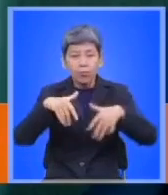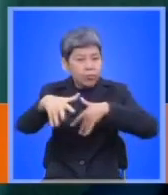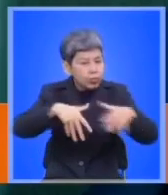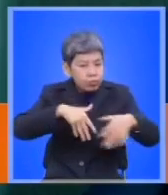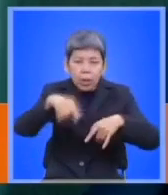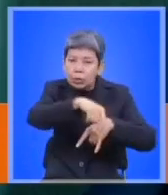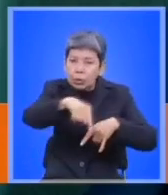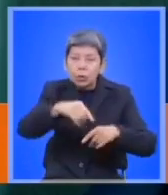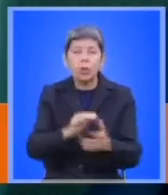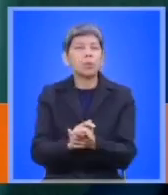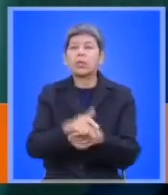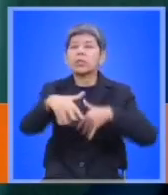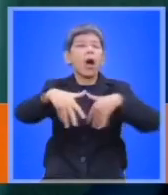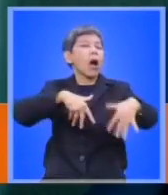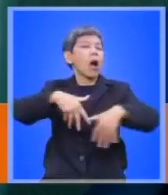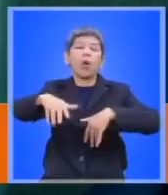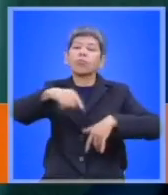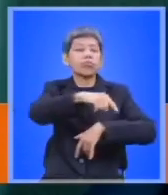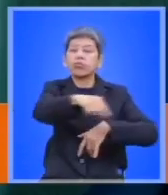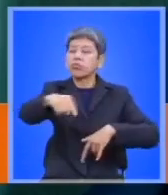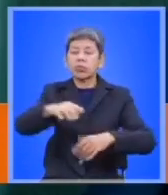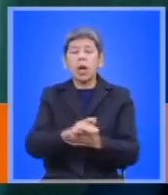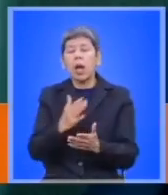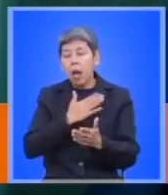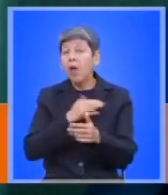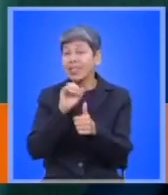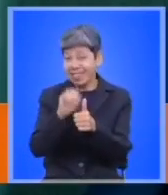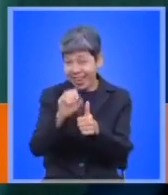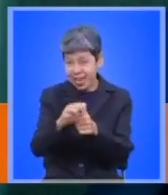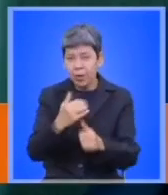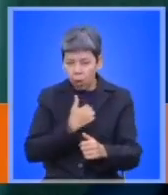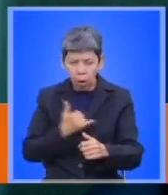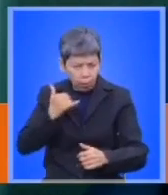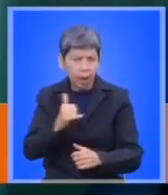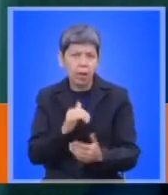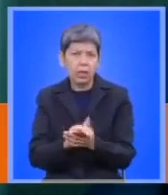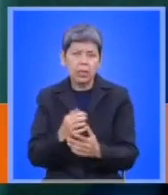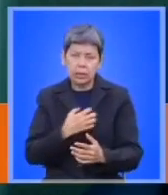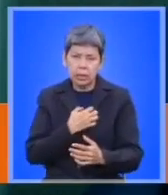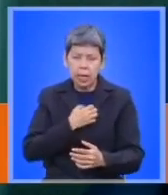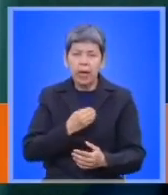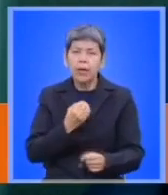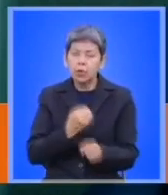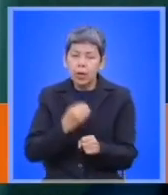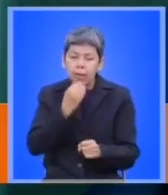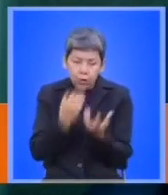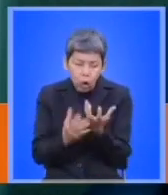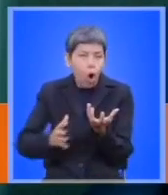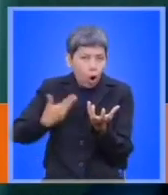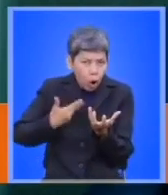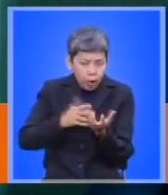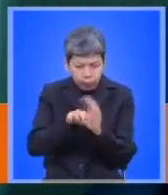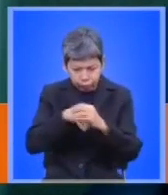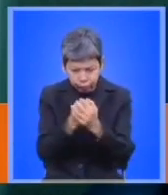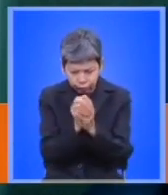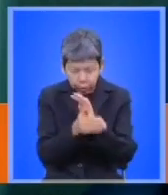กันหรือเป็นชุมชนทั่วไปก็แนะนำนะครับขอไปตรวจสุขภาพแนะนำไว้คือกินร้อนช้อนกลางล้างมือใส่หน้ากาก